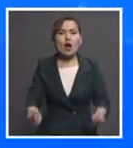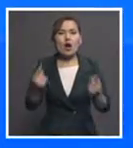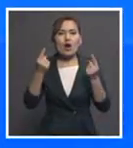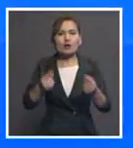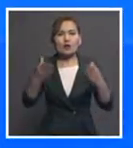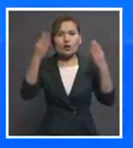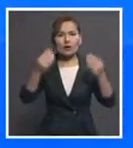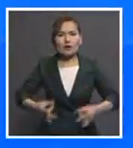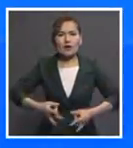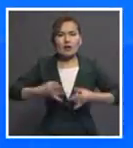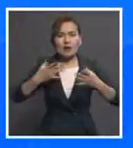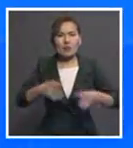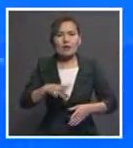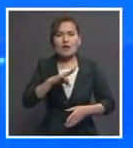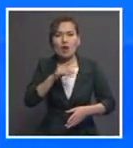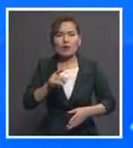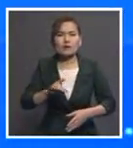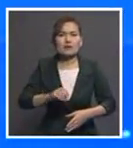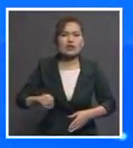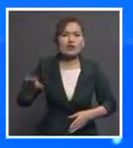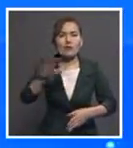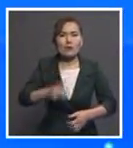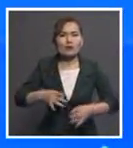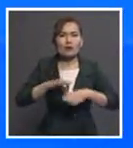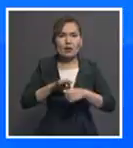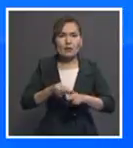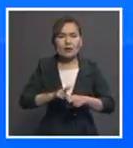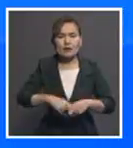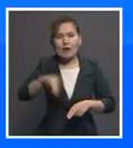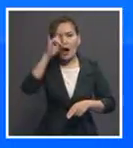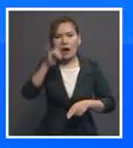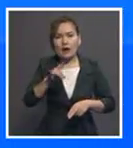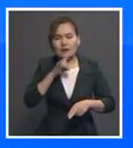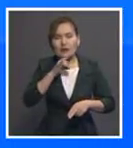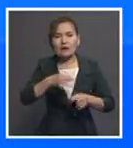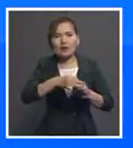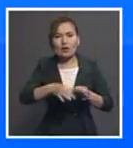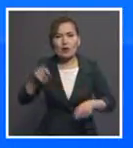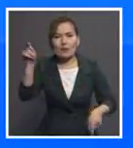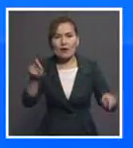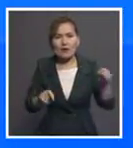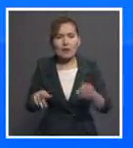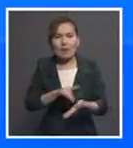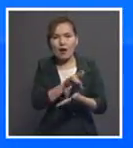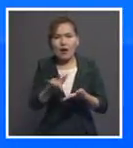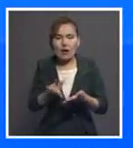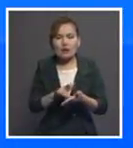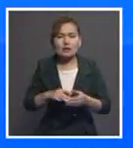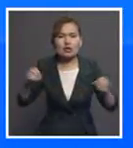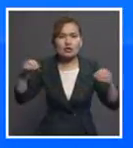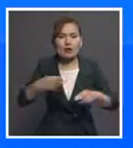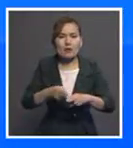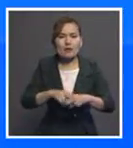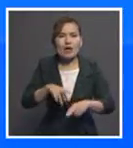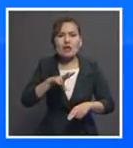Ұлыстың ұлы мерекесі Еуропа төрінде де тойланды. Қарт құрлықтың түкпір-түкпірінде қазақтар Бельгияның Антверпен қаласына жиналып, наурызды бар